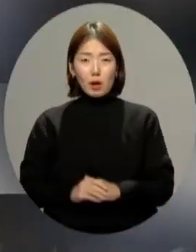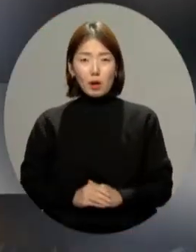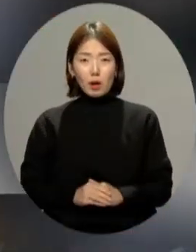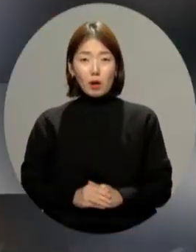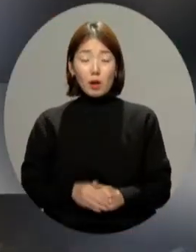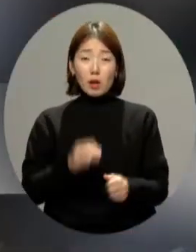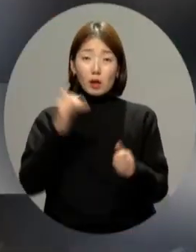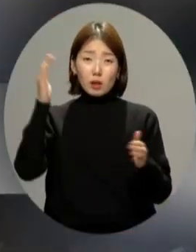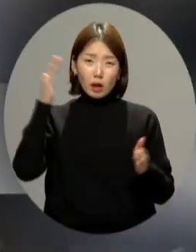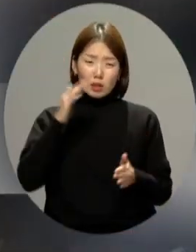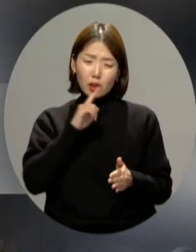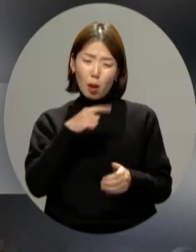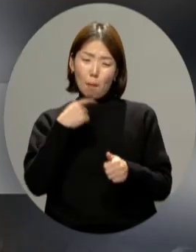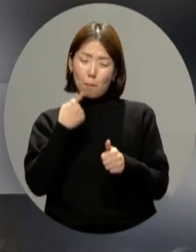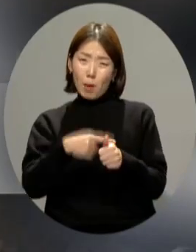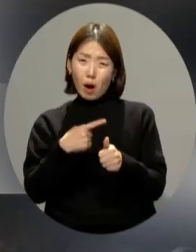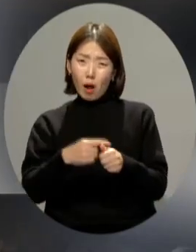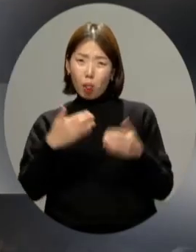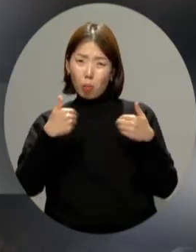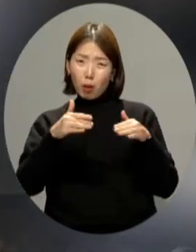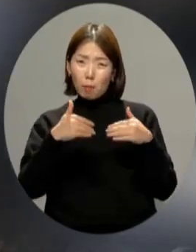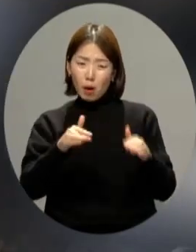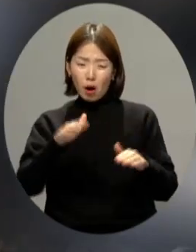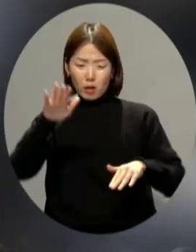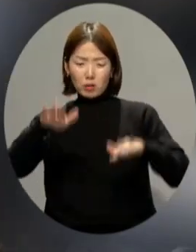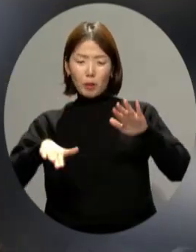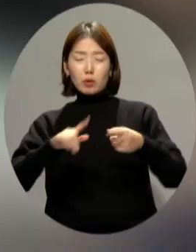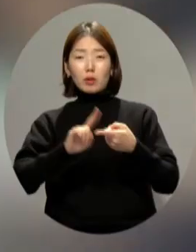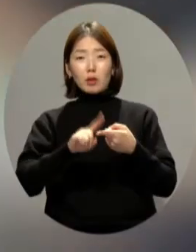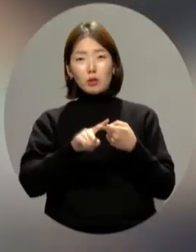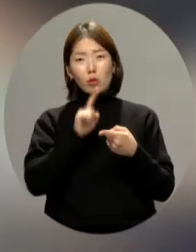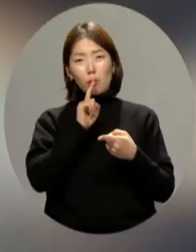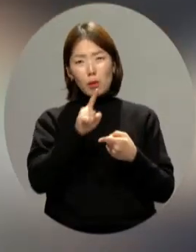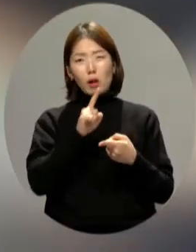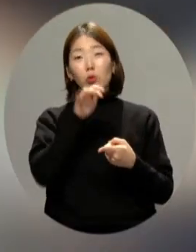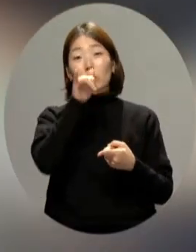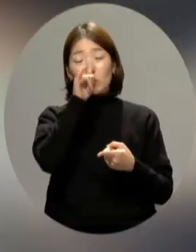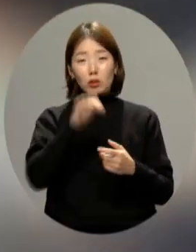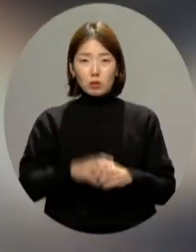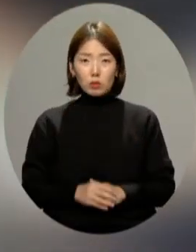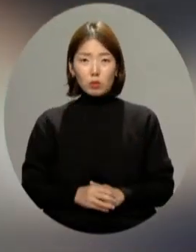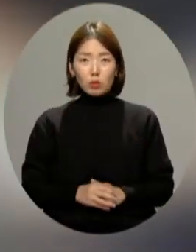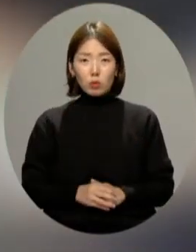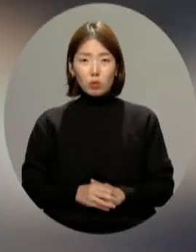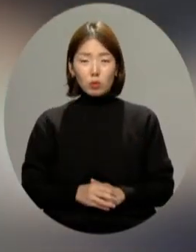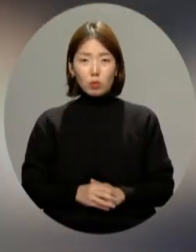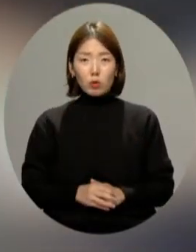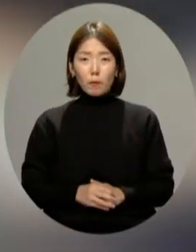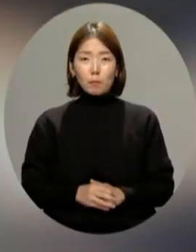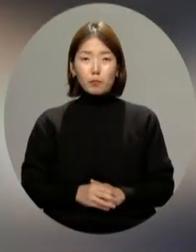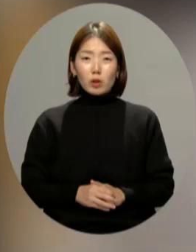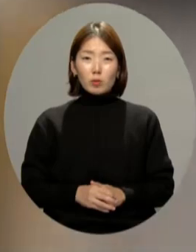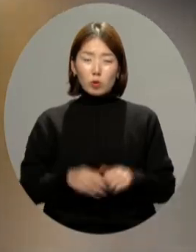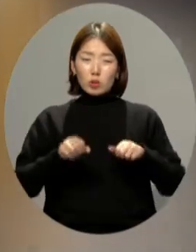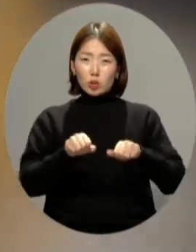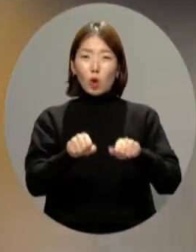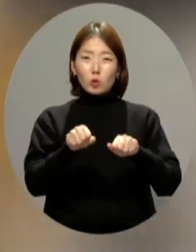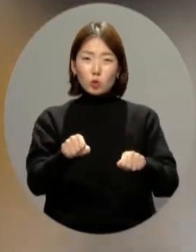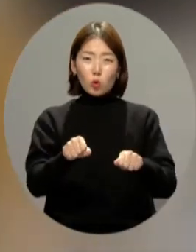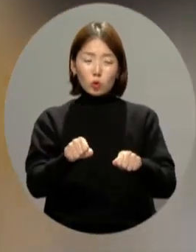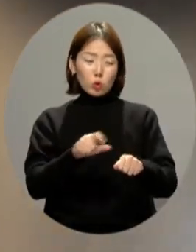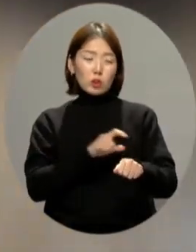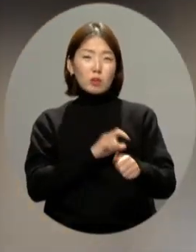학생을 대상으로 한 욕설과 폭언, 차별 비하 등 적절하지 못한 발언이 있었고 봉사라는 이름으로 청소